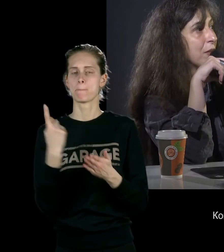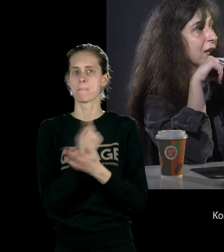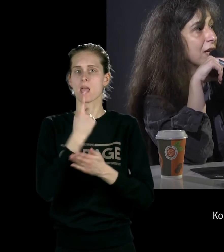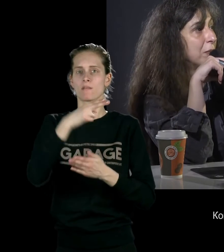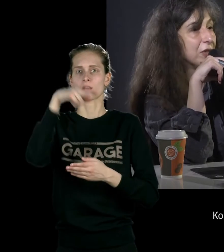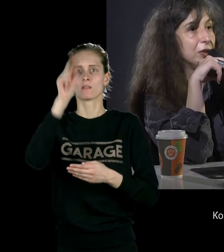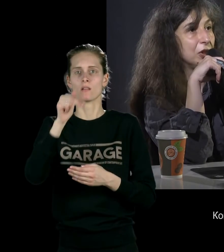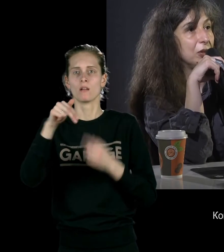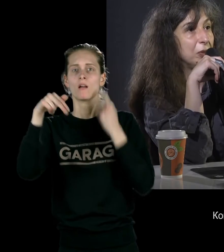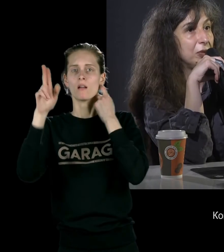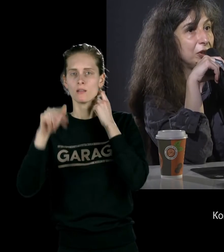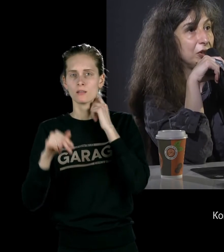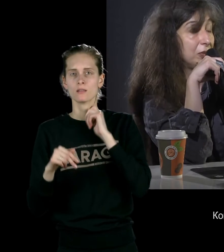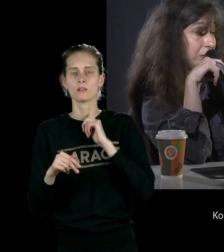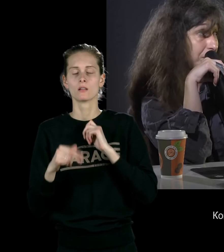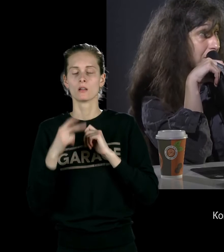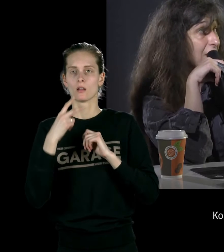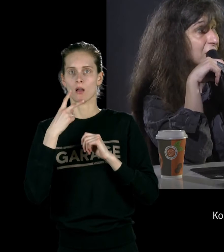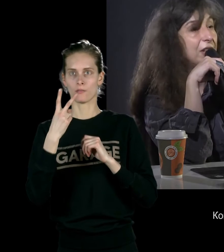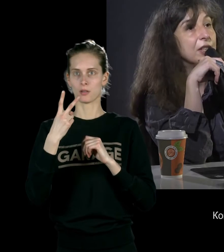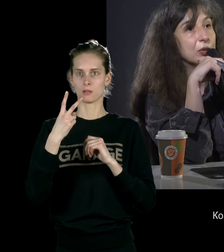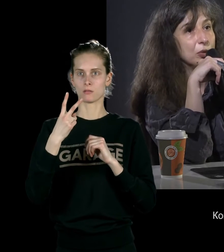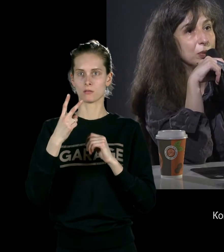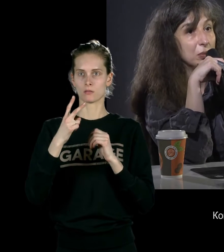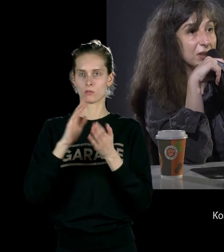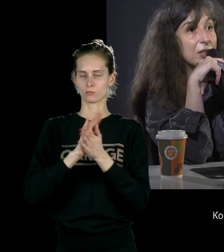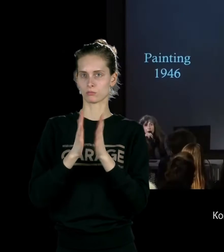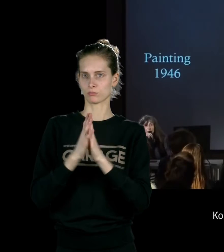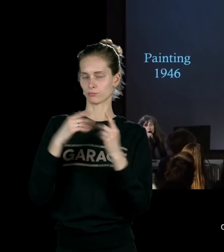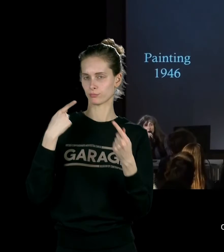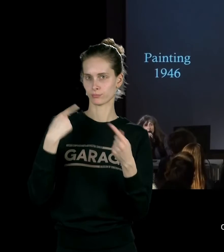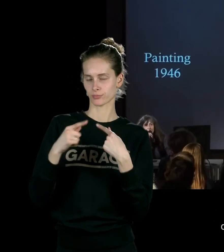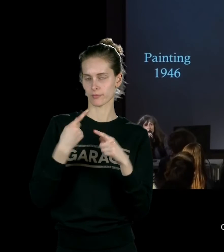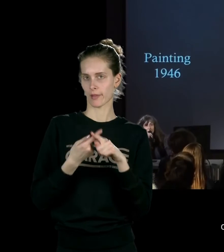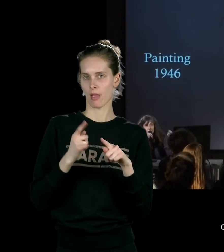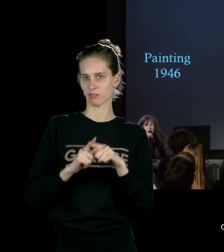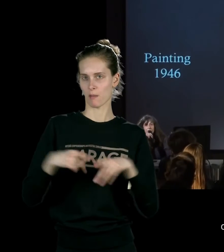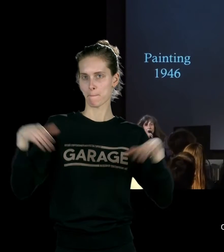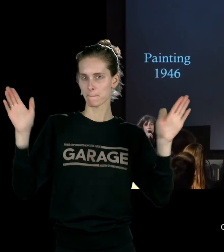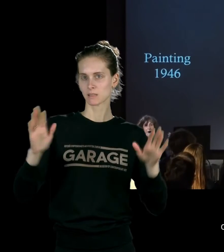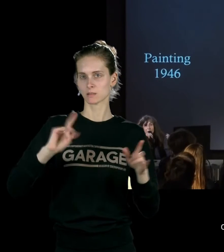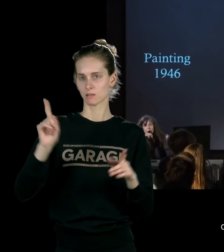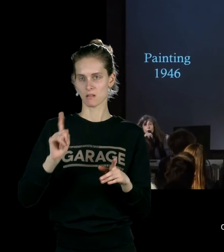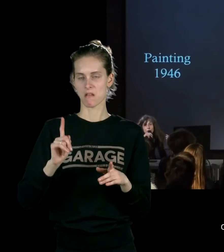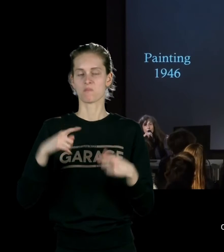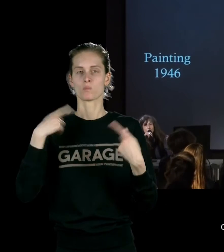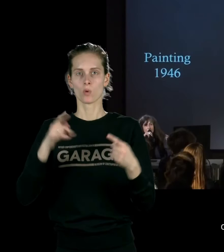траву, первые же штрихи, мазки, которые он положил на куст, вдруг сложились в абсолютно другую